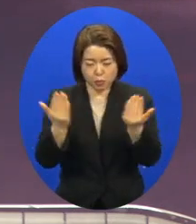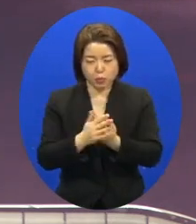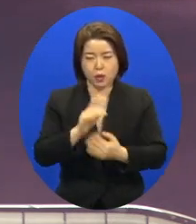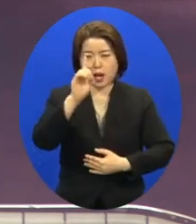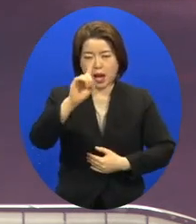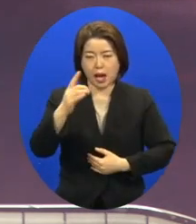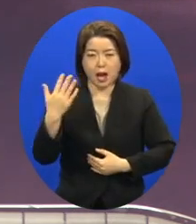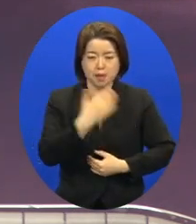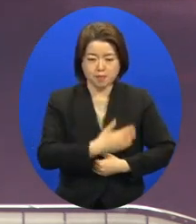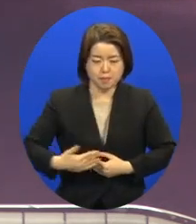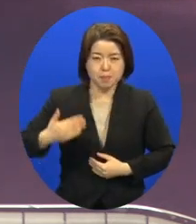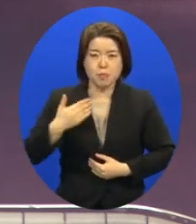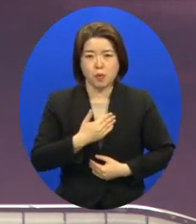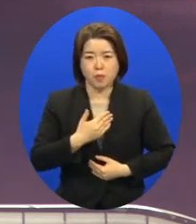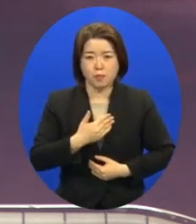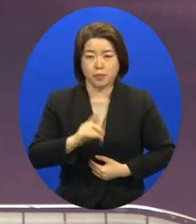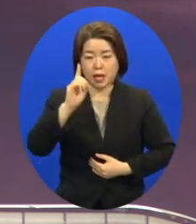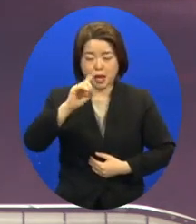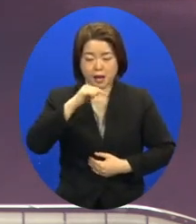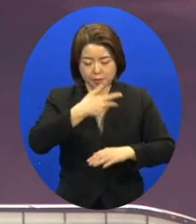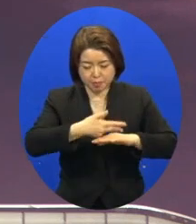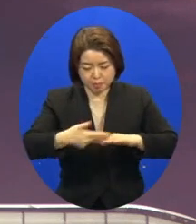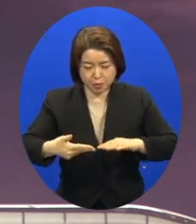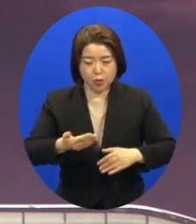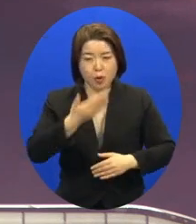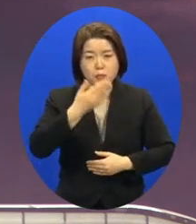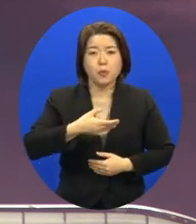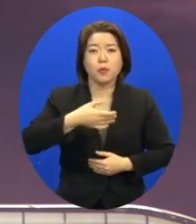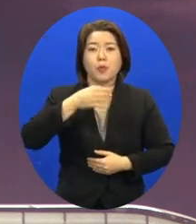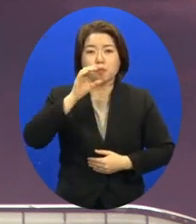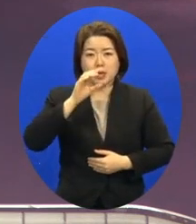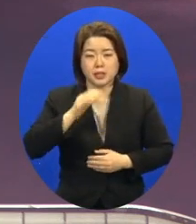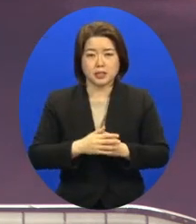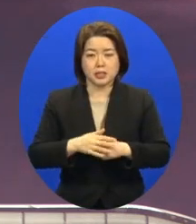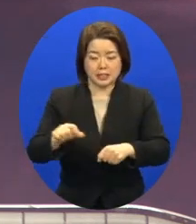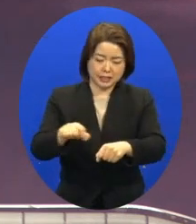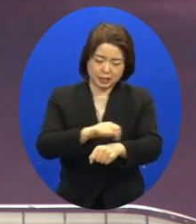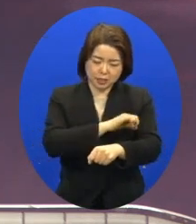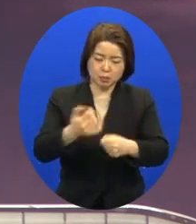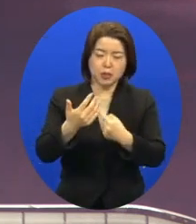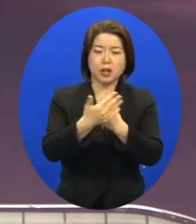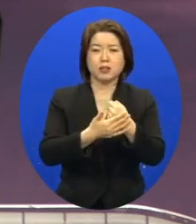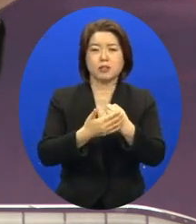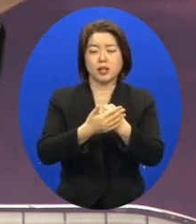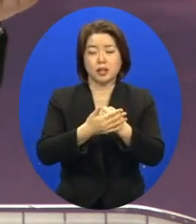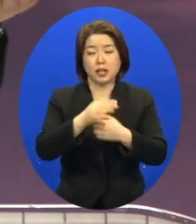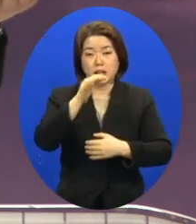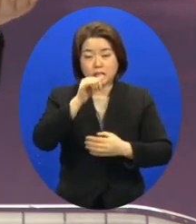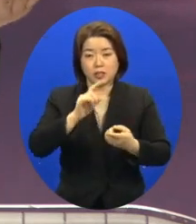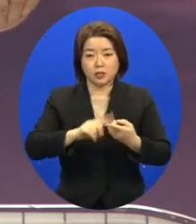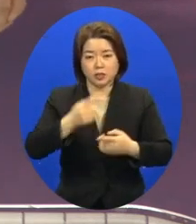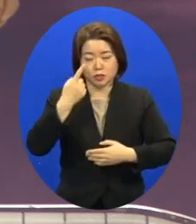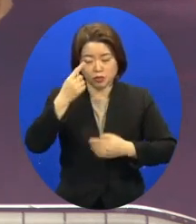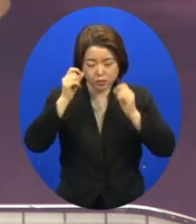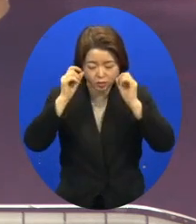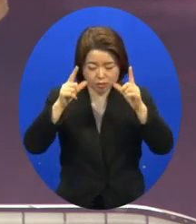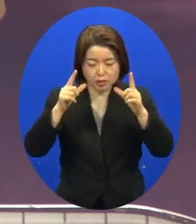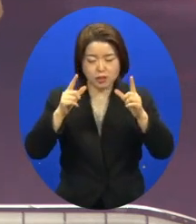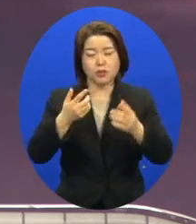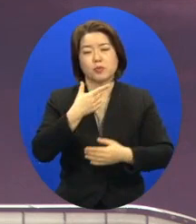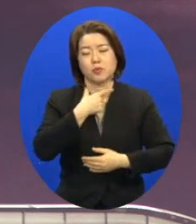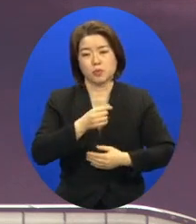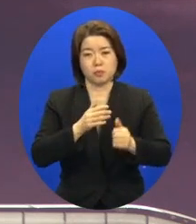몸에 한 피를 먹고 마시는 특별한 은혜가 있음에 눈이 뜨이는 성찬이 되었으면